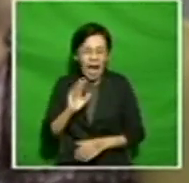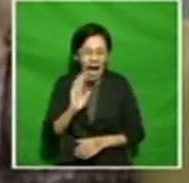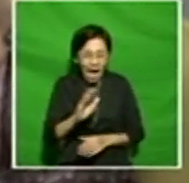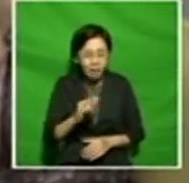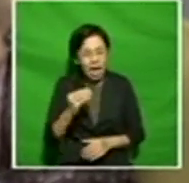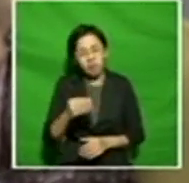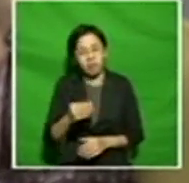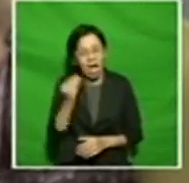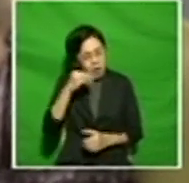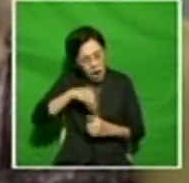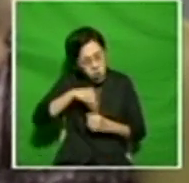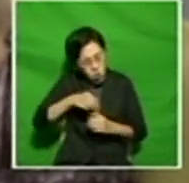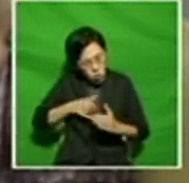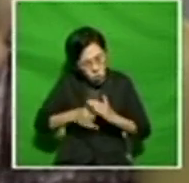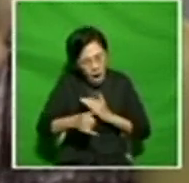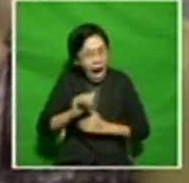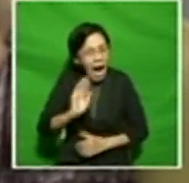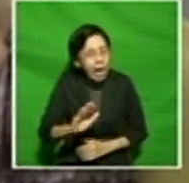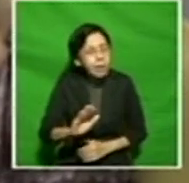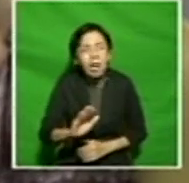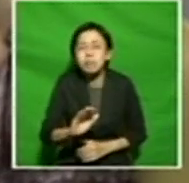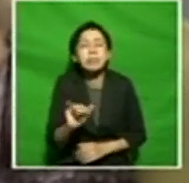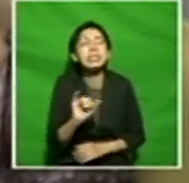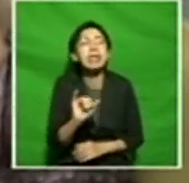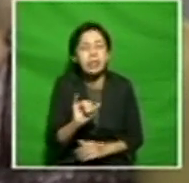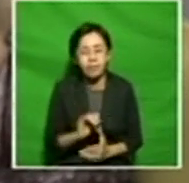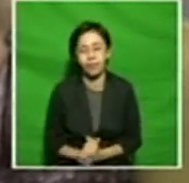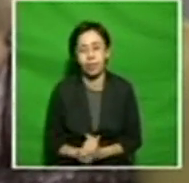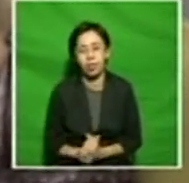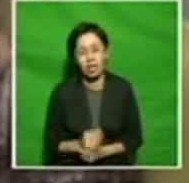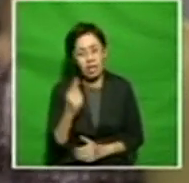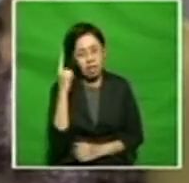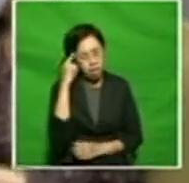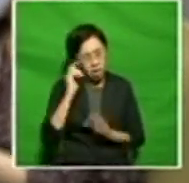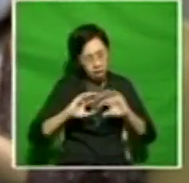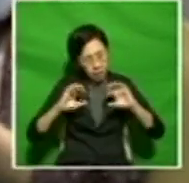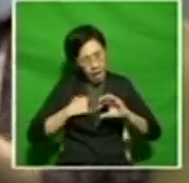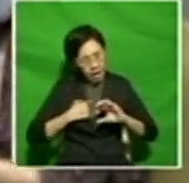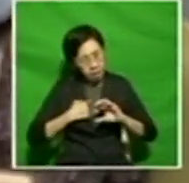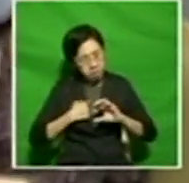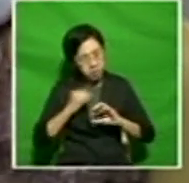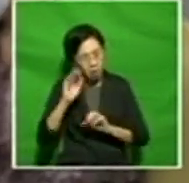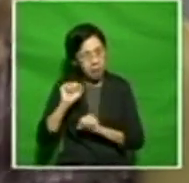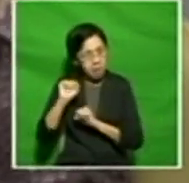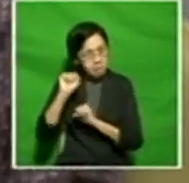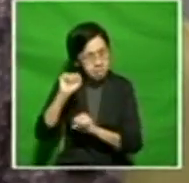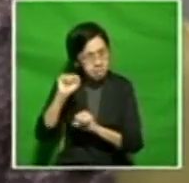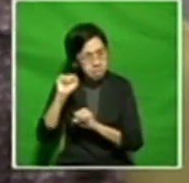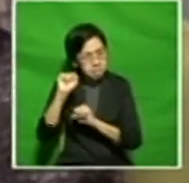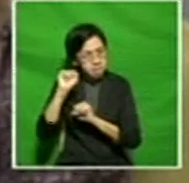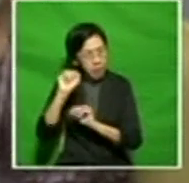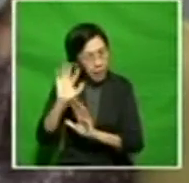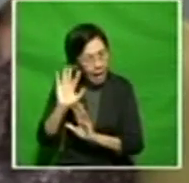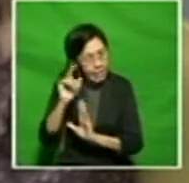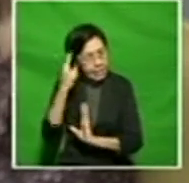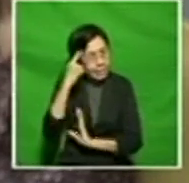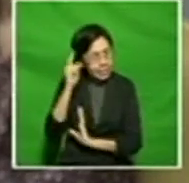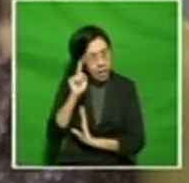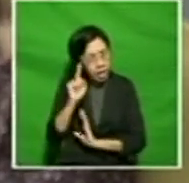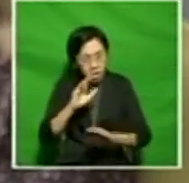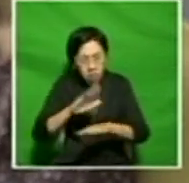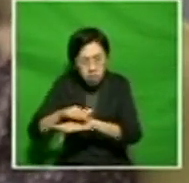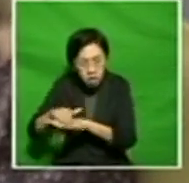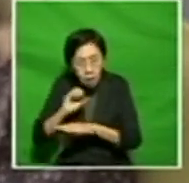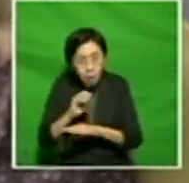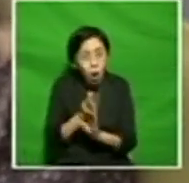ค่ะค่ะแต่ว่าที่บอกว่าอาจจะมีต่ออะไรที่จะเป็นตัวตัดสินใจที่รัฐประกาศเรื่องของเคอร์ฟิวเพื่อแล้วจะมีการแจ้งให้ประชาชนทรา